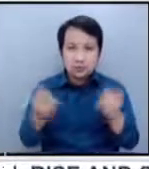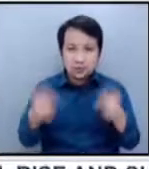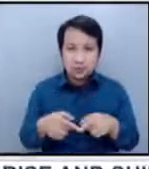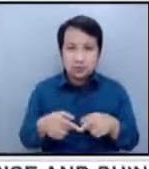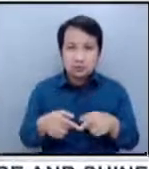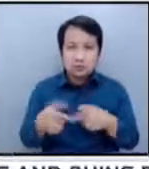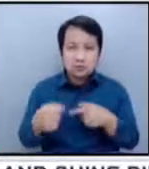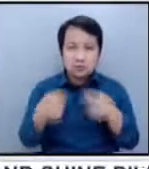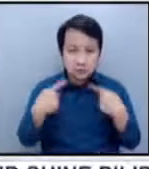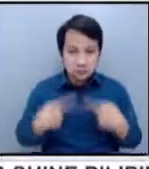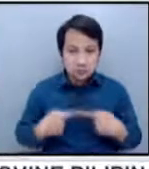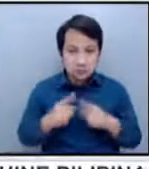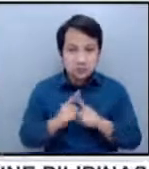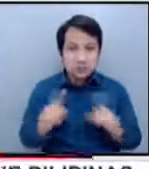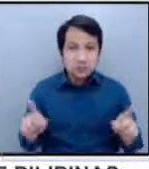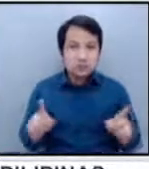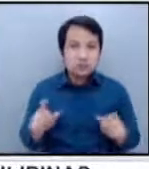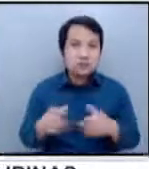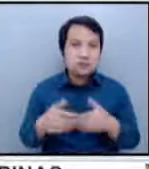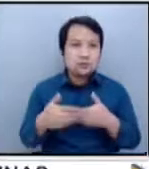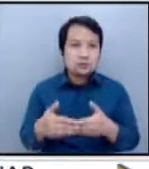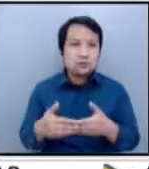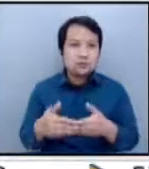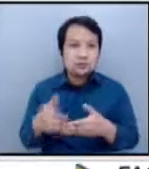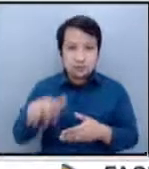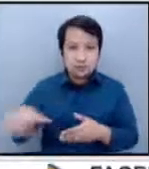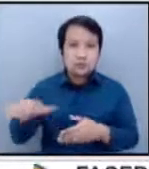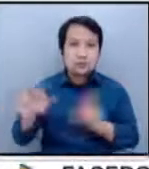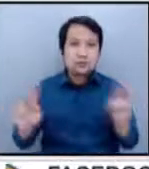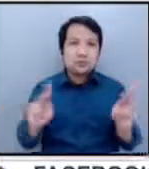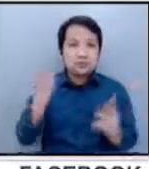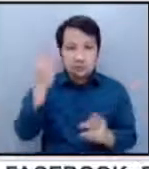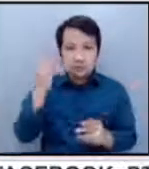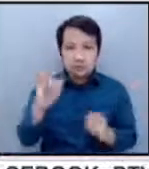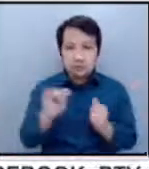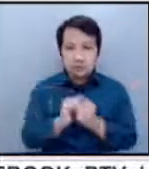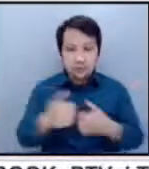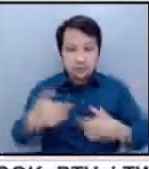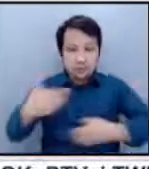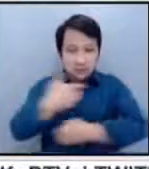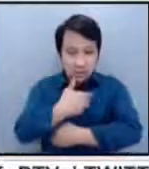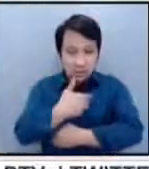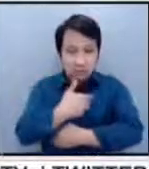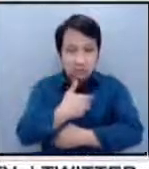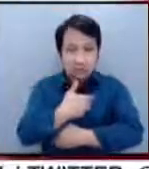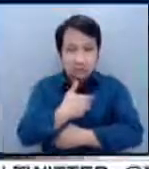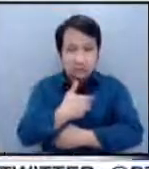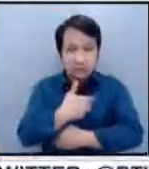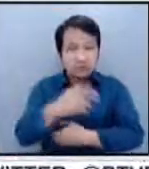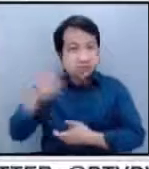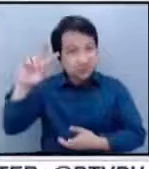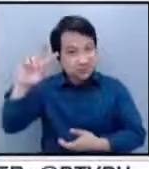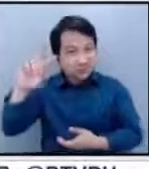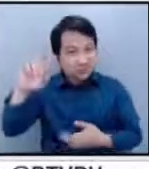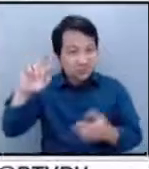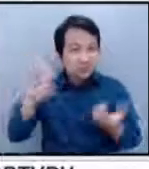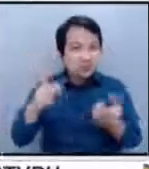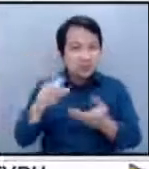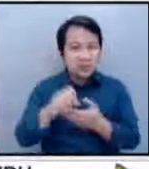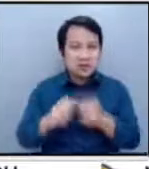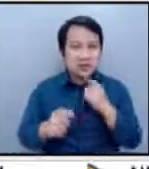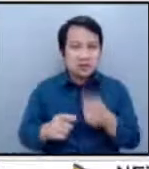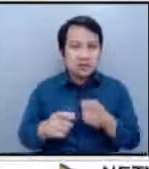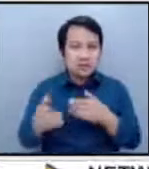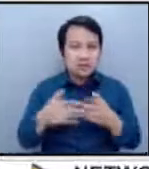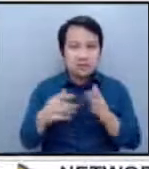physical contact o close proximity sa mga tao tulad ng yakapan at pagkuha ng selfie. Sa house-to-house campaigning, bawal